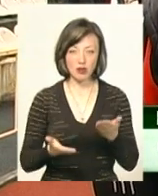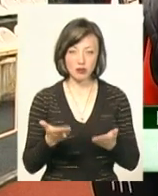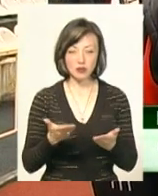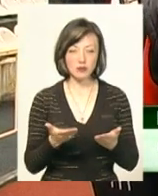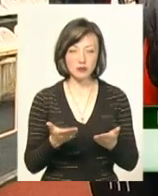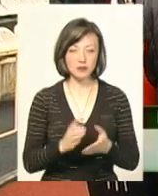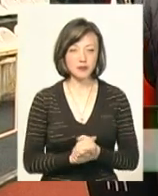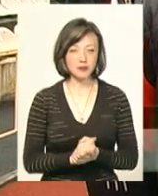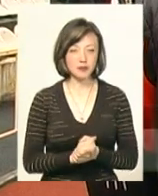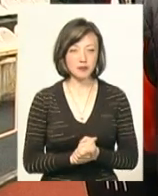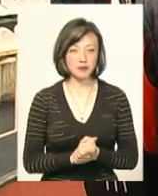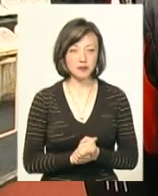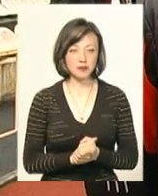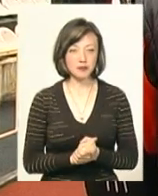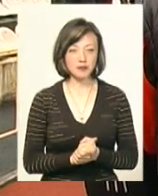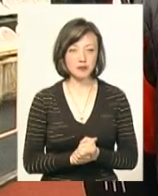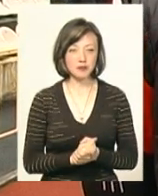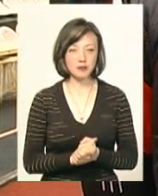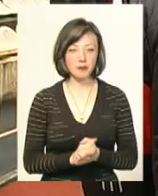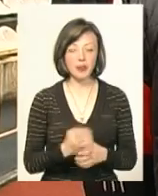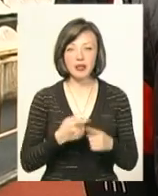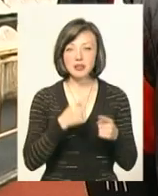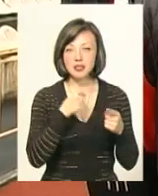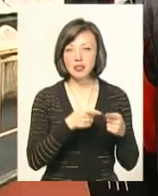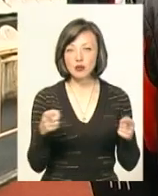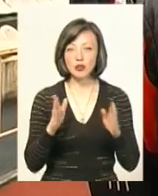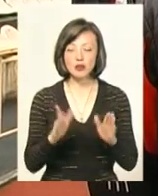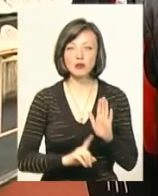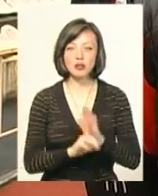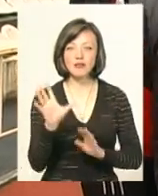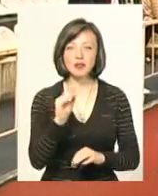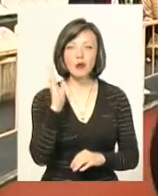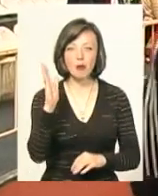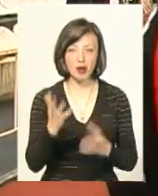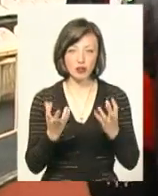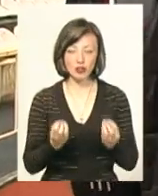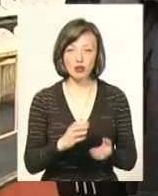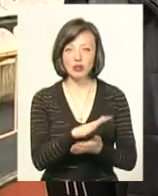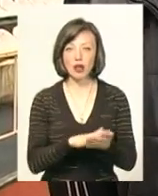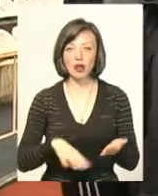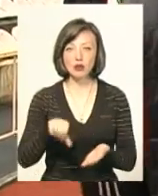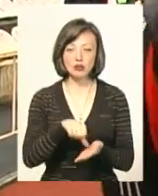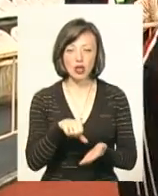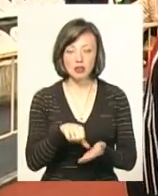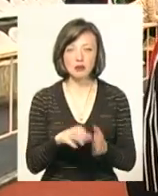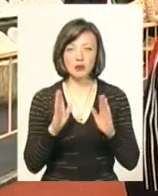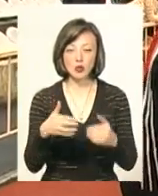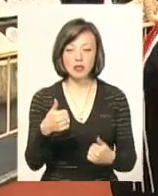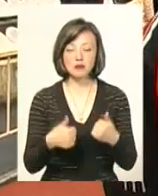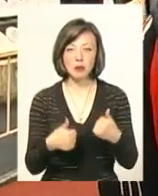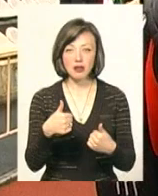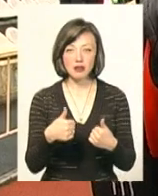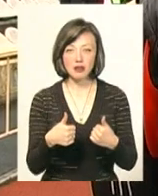сезоні цього року. Це сезон тільки починається, так що все попереду. Далі учасники, якраз у нас буде